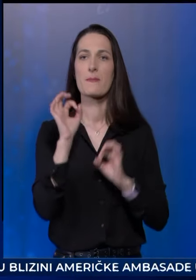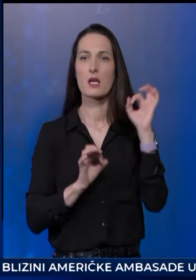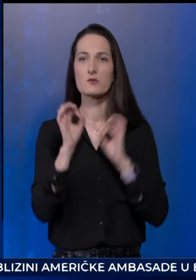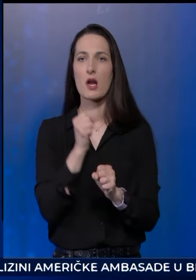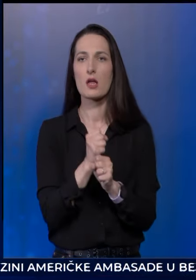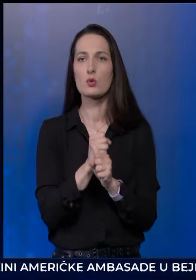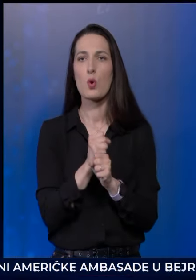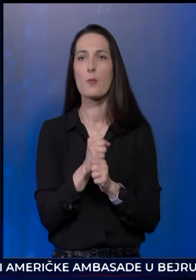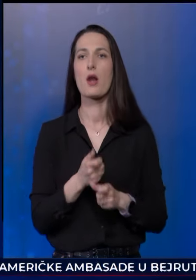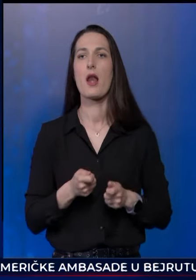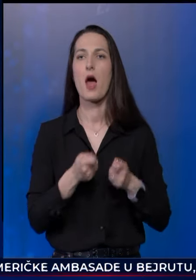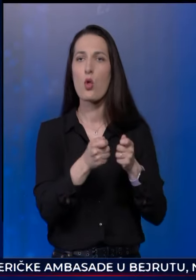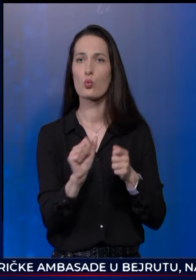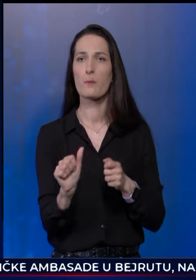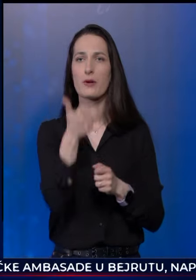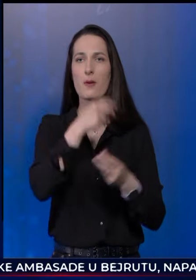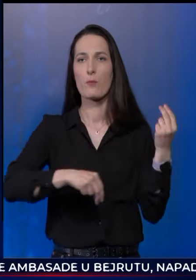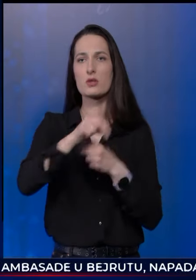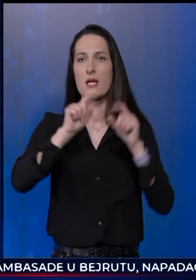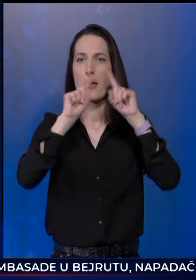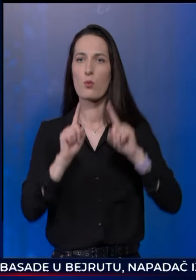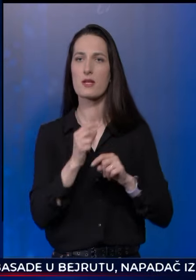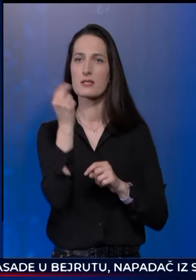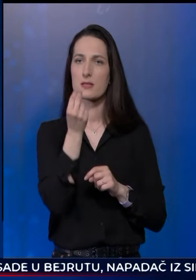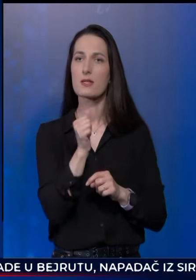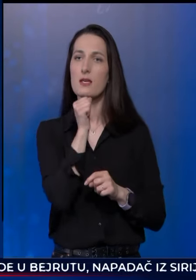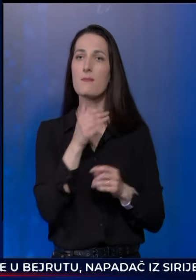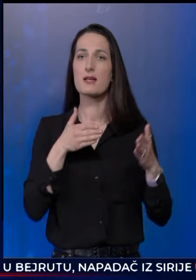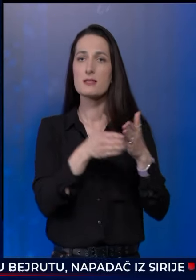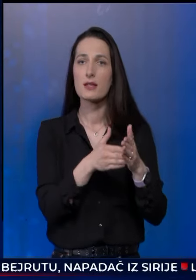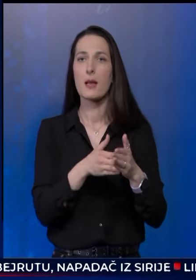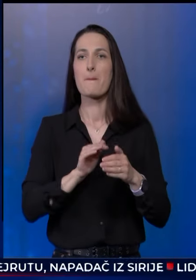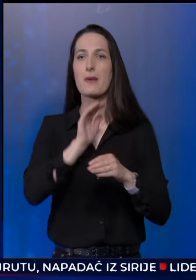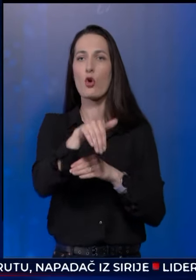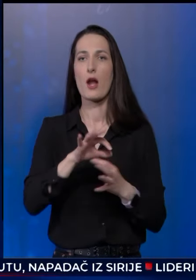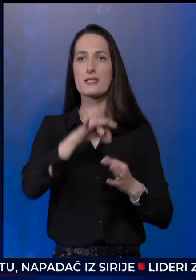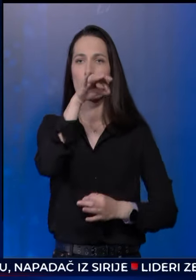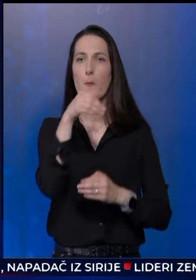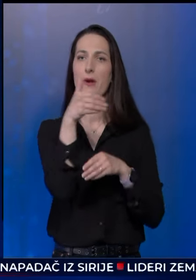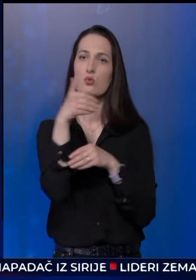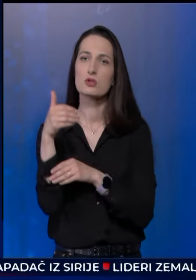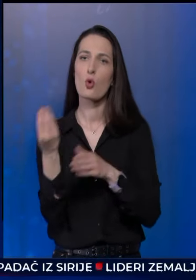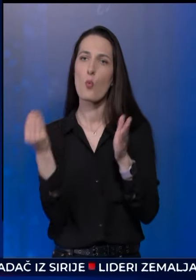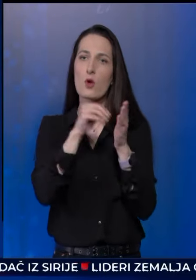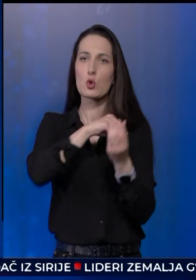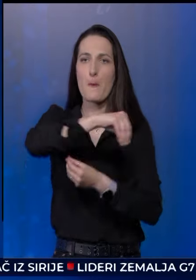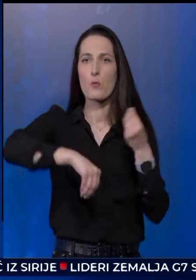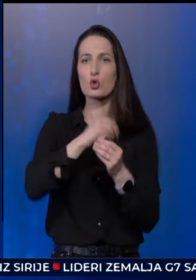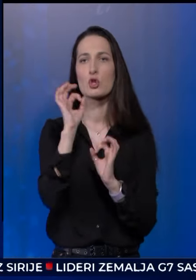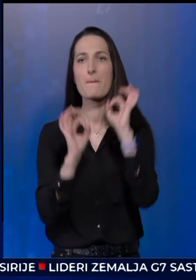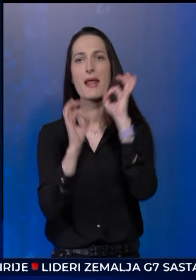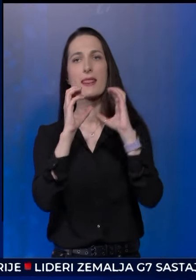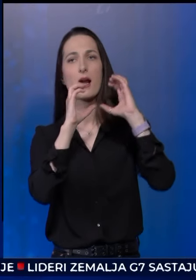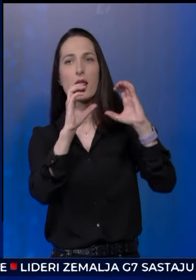mjeriteljstvo radi po nalogu prve porodice Republike Srpske i ima za cilj da preko licenciranog preduzeća uvede porodično